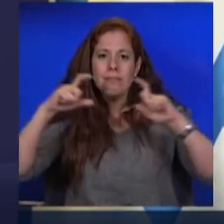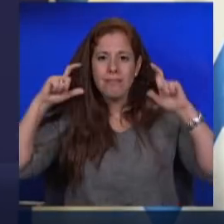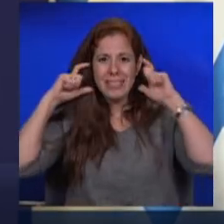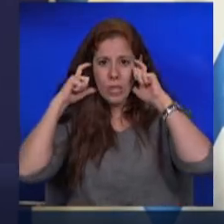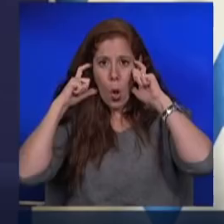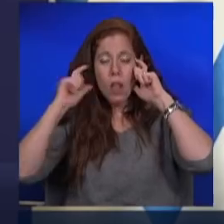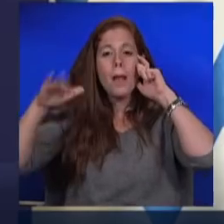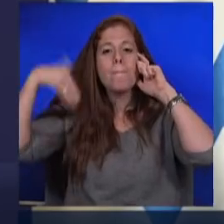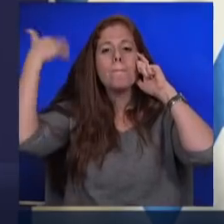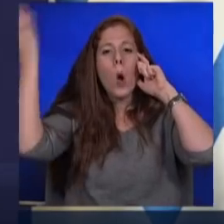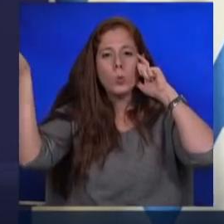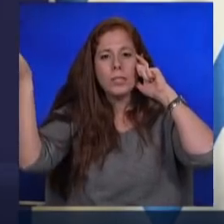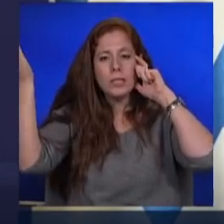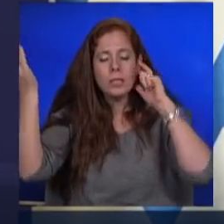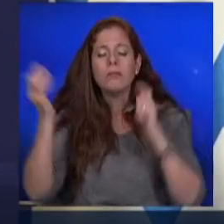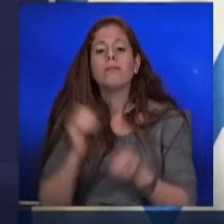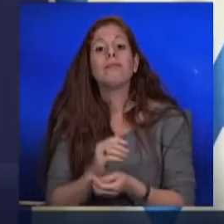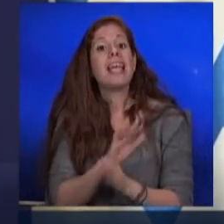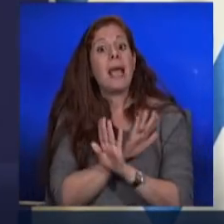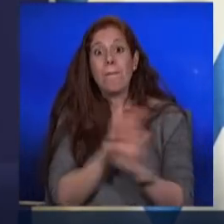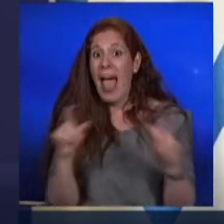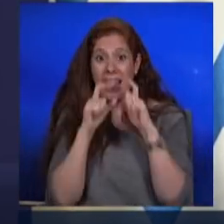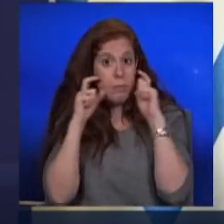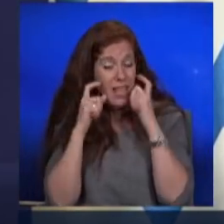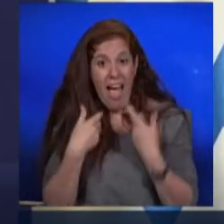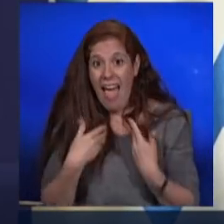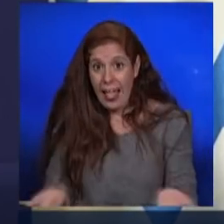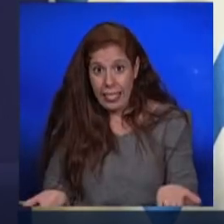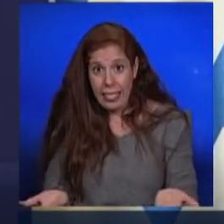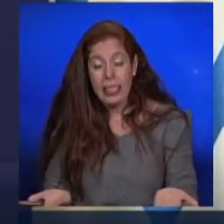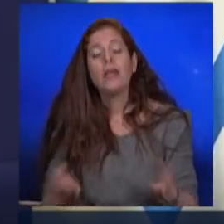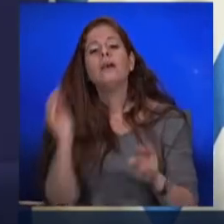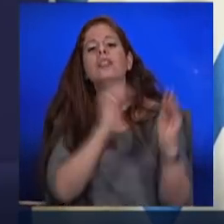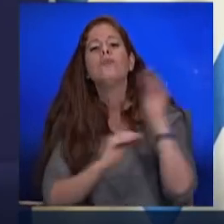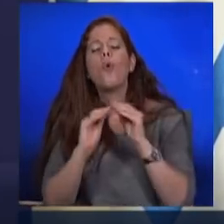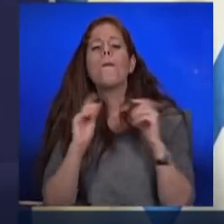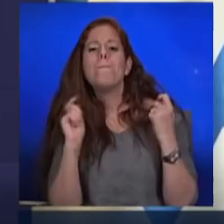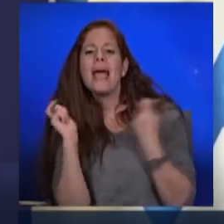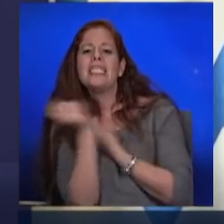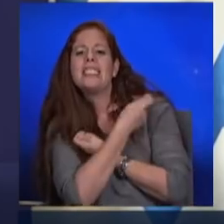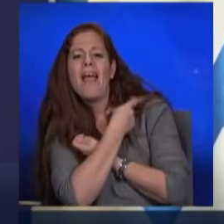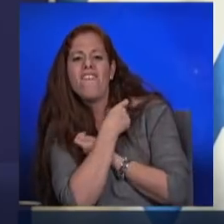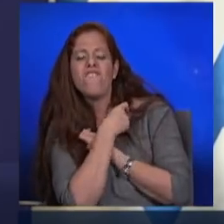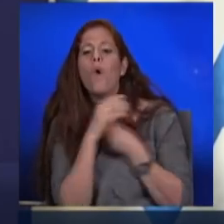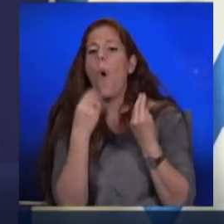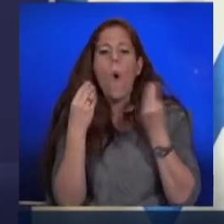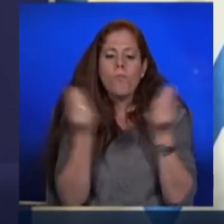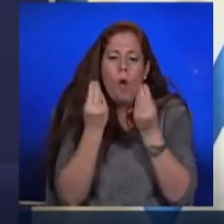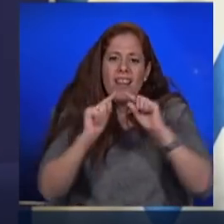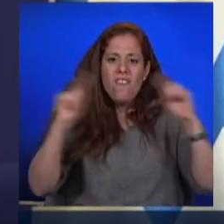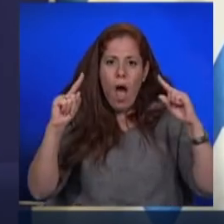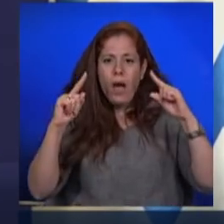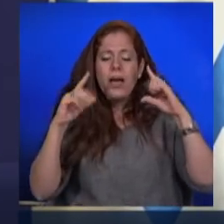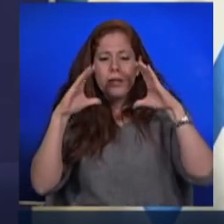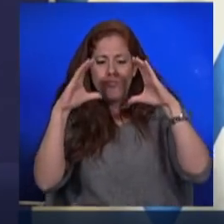הציבורי. אם אין ברשותכם מסכה, ישתמשו בצעיף או בכל כיסוי פנים אחר שיצמצם